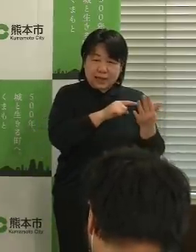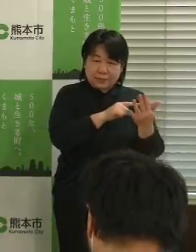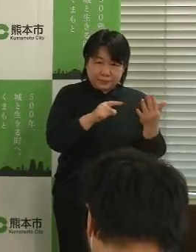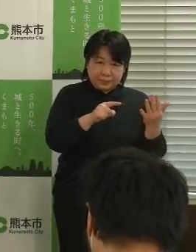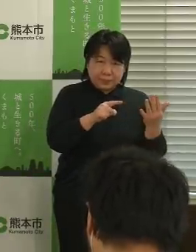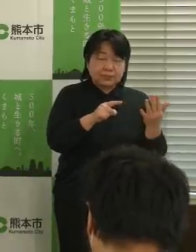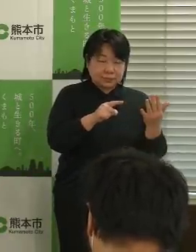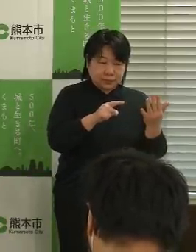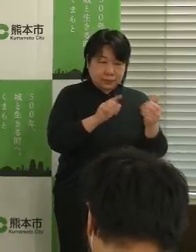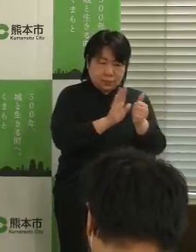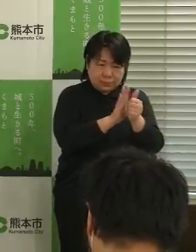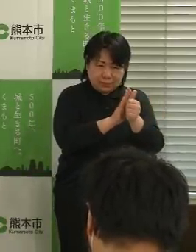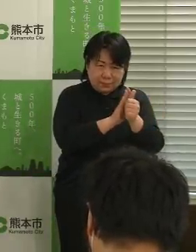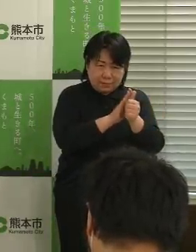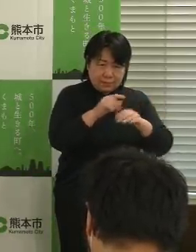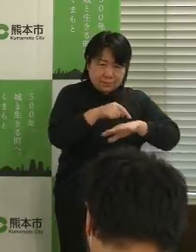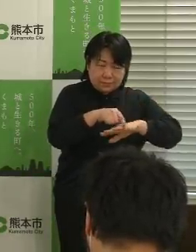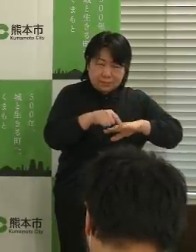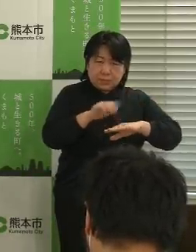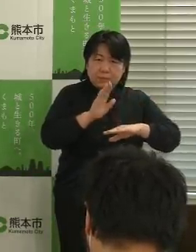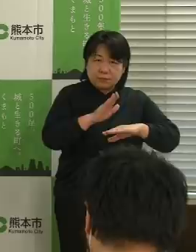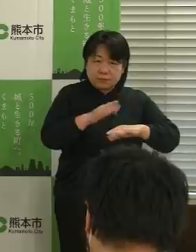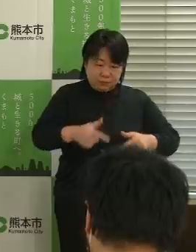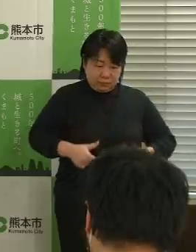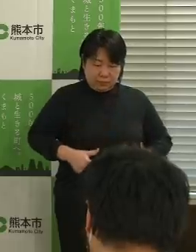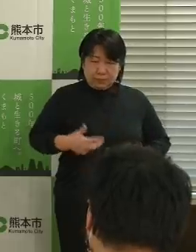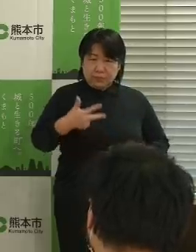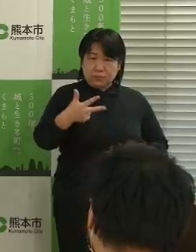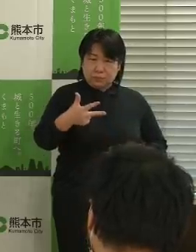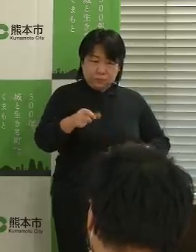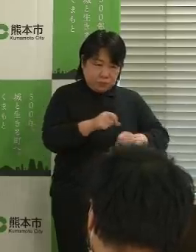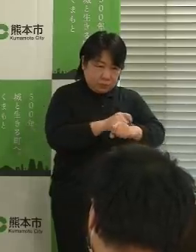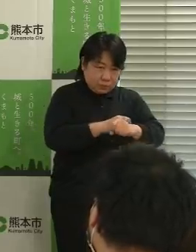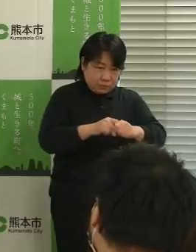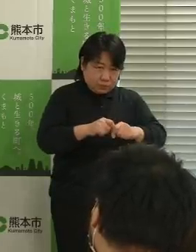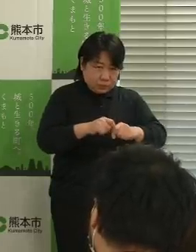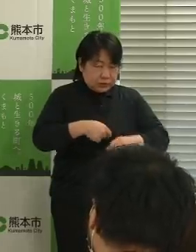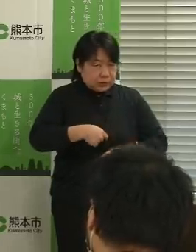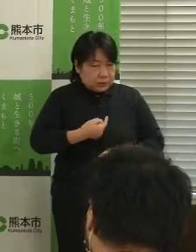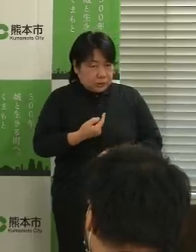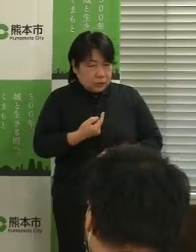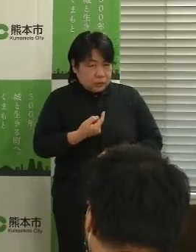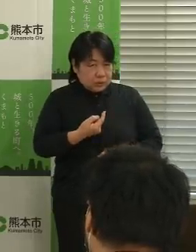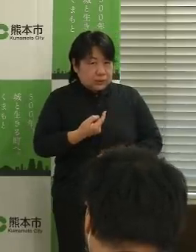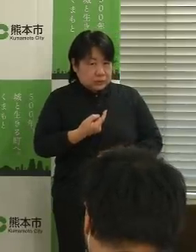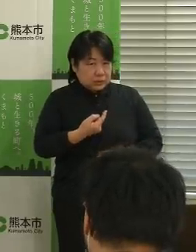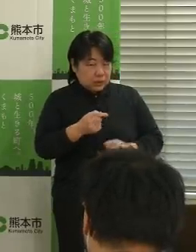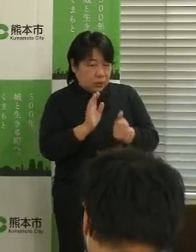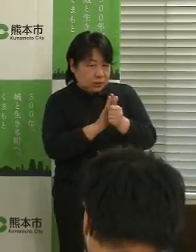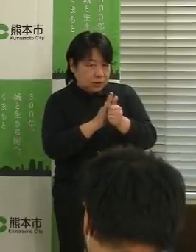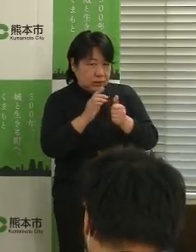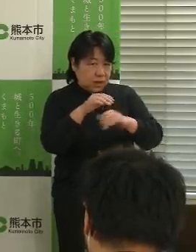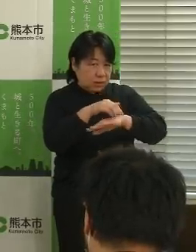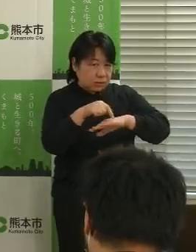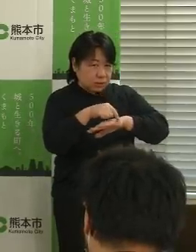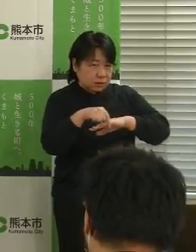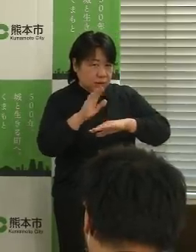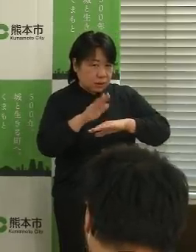されているところもあります、熊本市としても独自の支援策を検討されていると思います、これはどうい